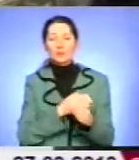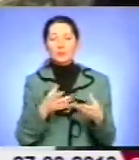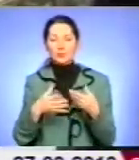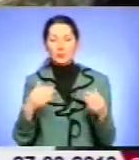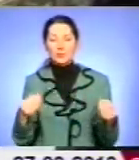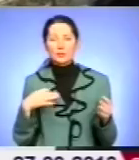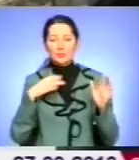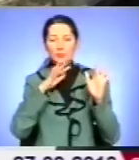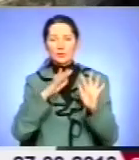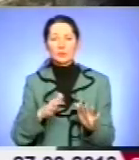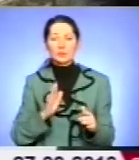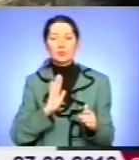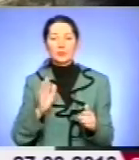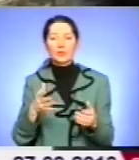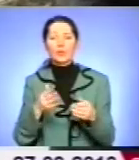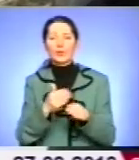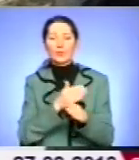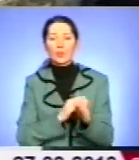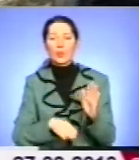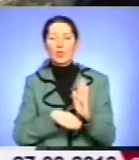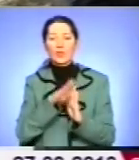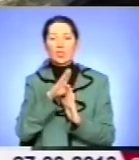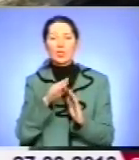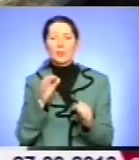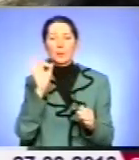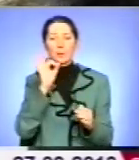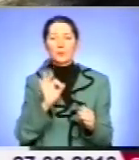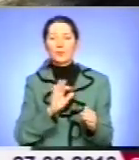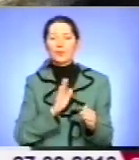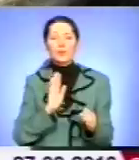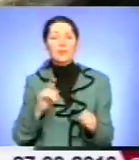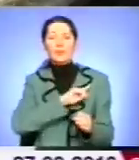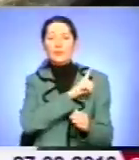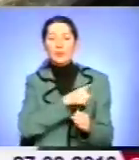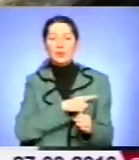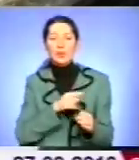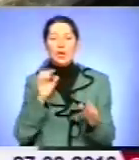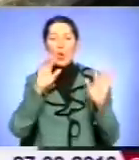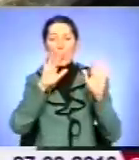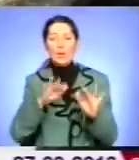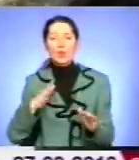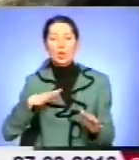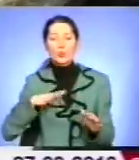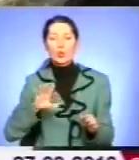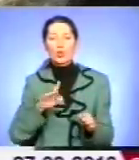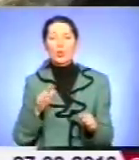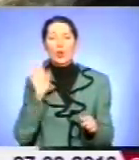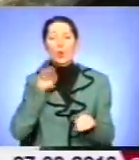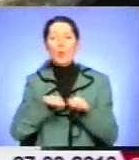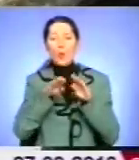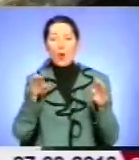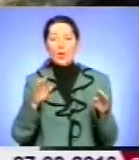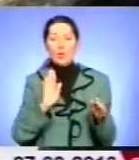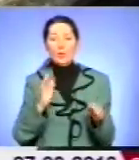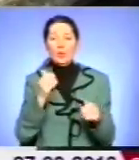якщо це буде поступове підвищення температур і не буде сильних опадів, то ми очікуємо, що повінь цього року прийде по